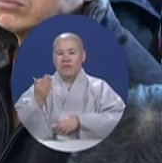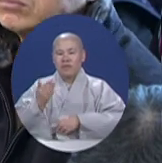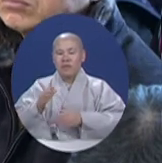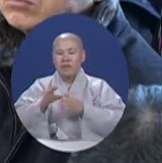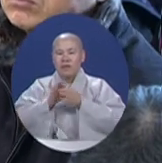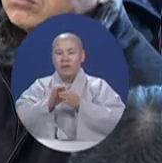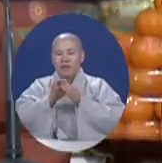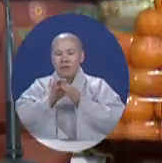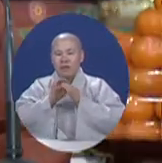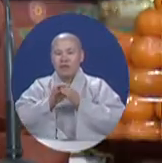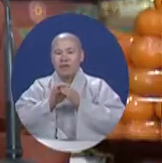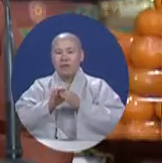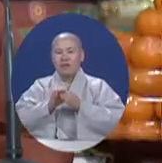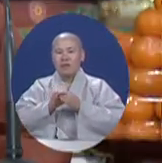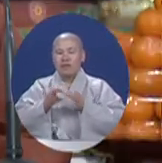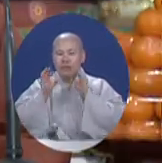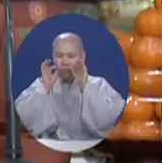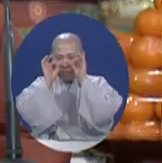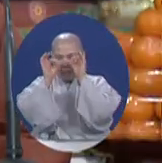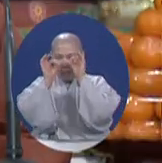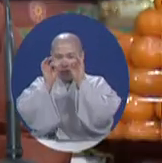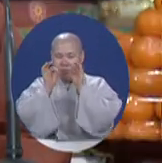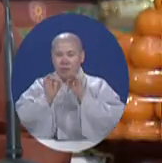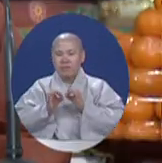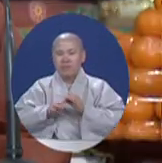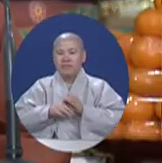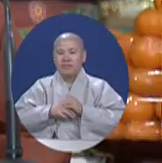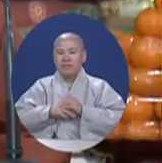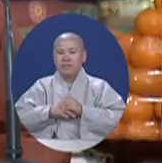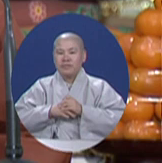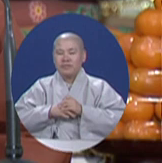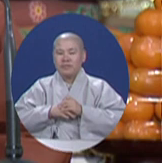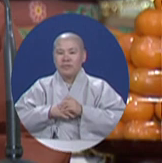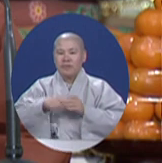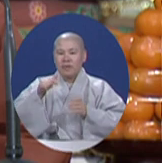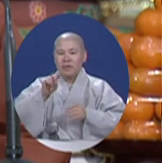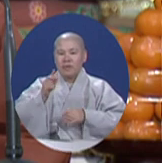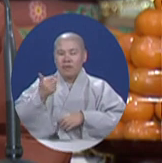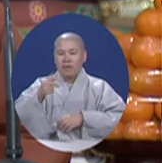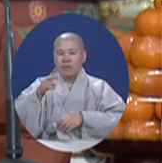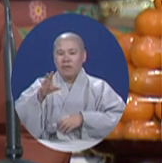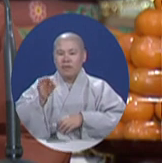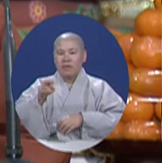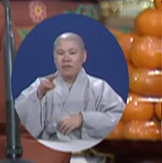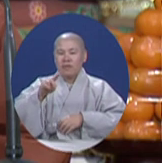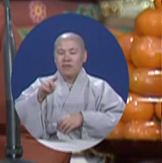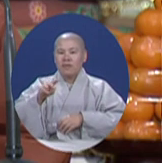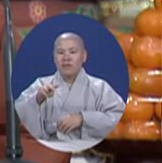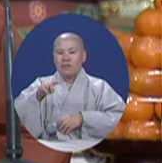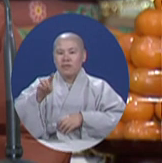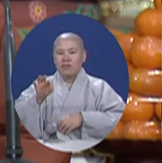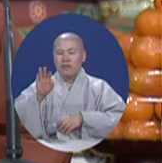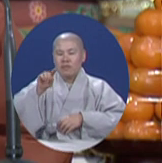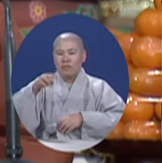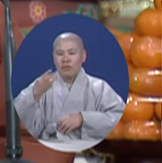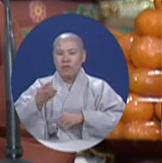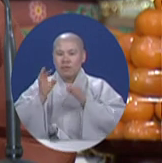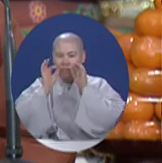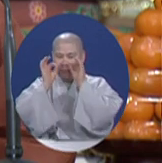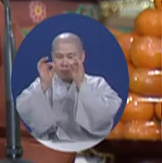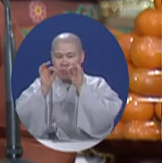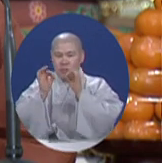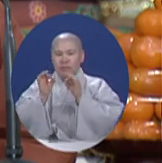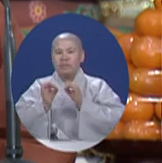통해서 보는 거. 그게 견성성불입니다. 보는 거. 그게